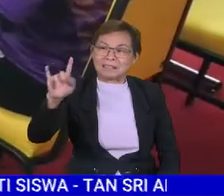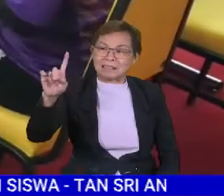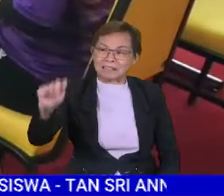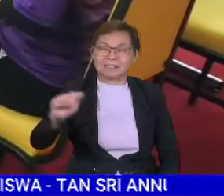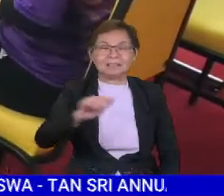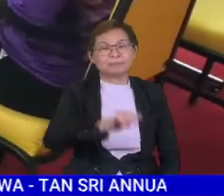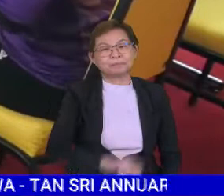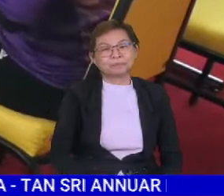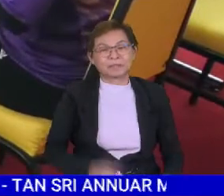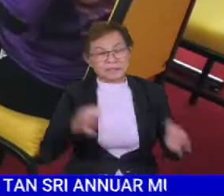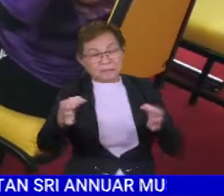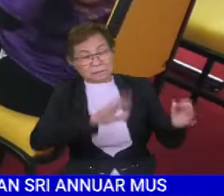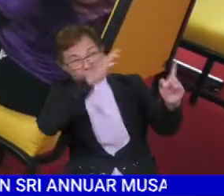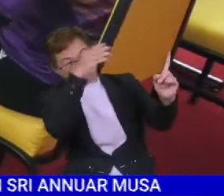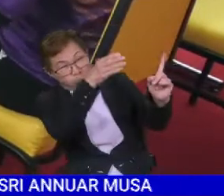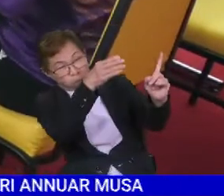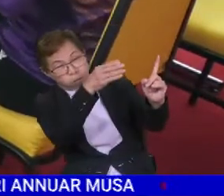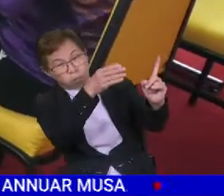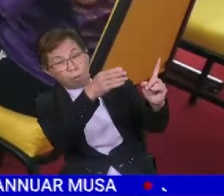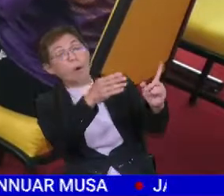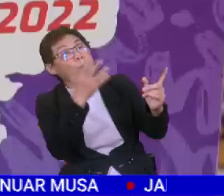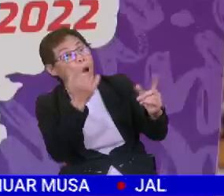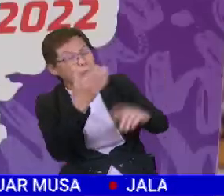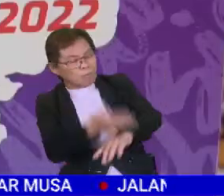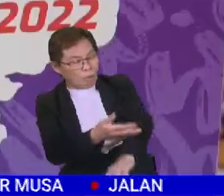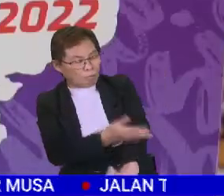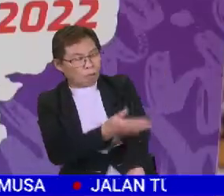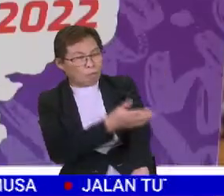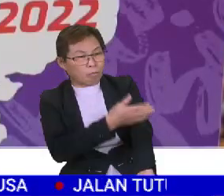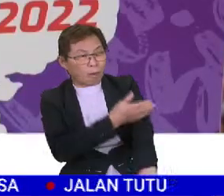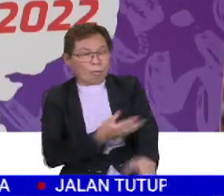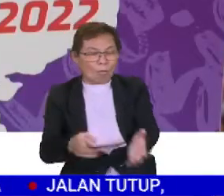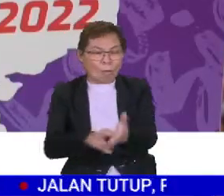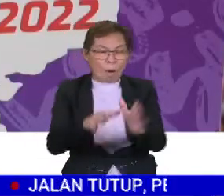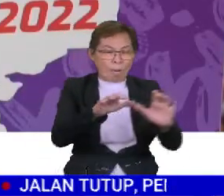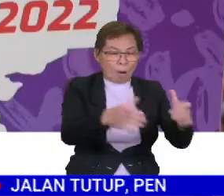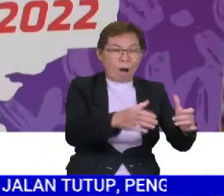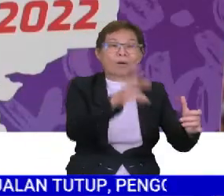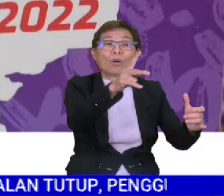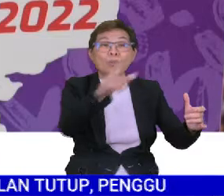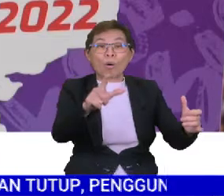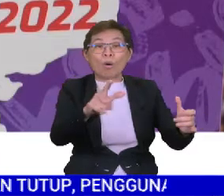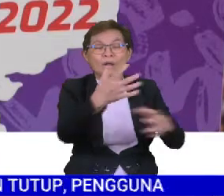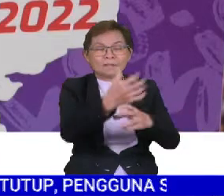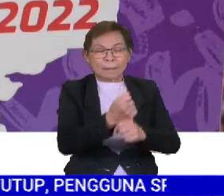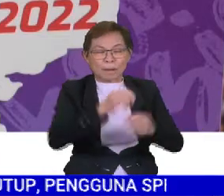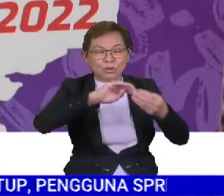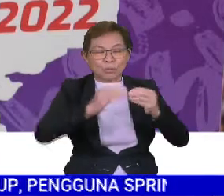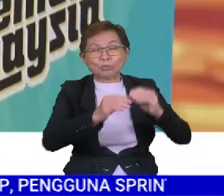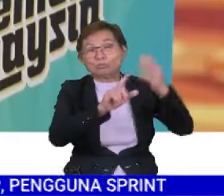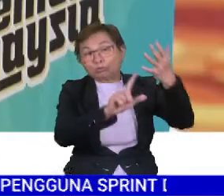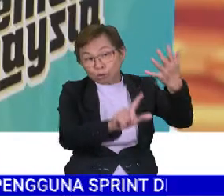yusof jelas beliau sasaran tersebut bertujuan memperbaiki pencapaian dilakar pasukan warga kota yang menduduki tempat